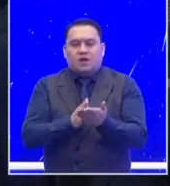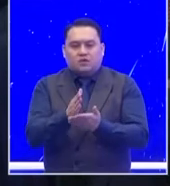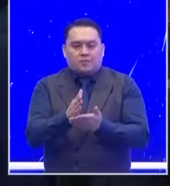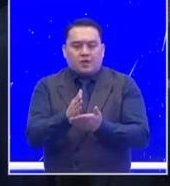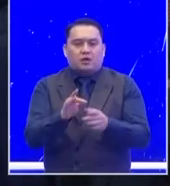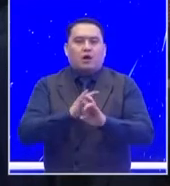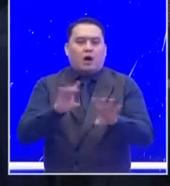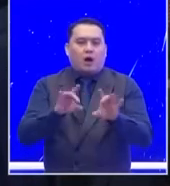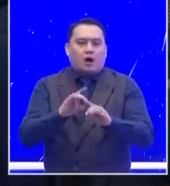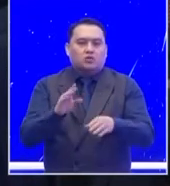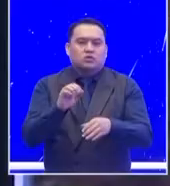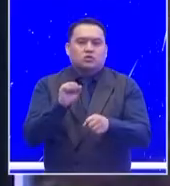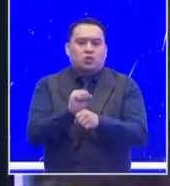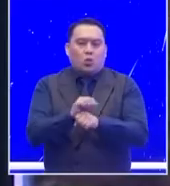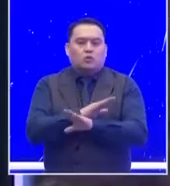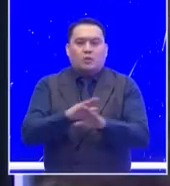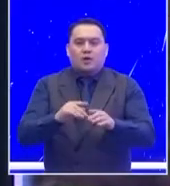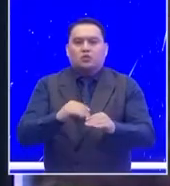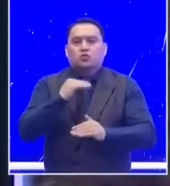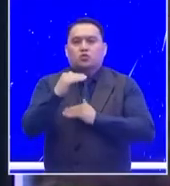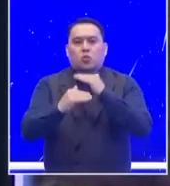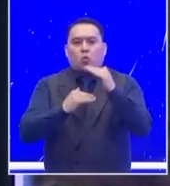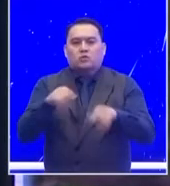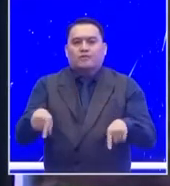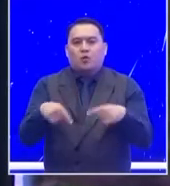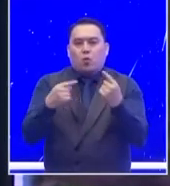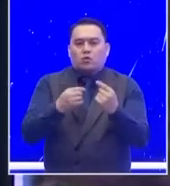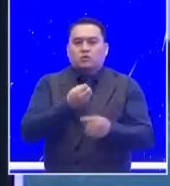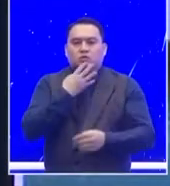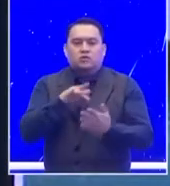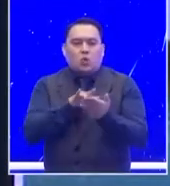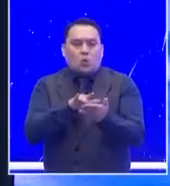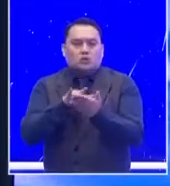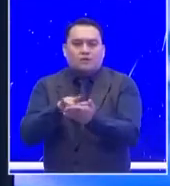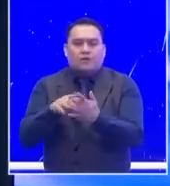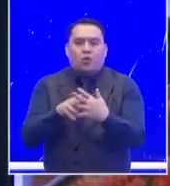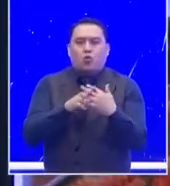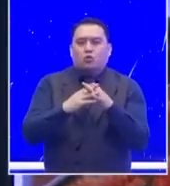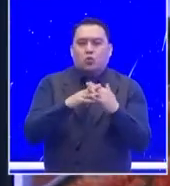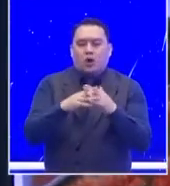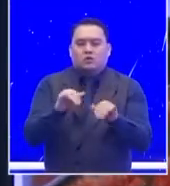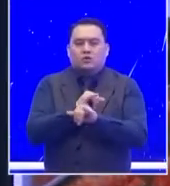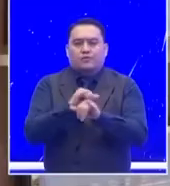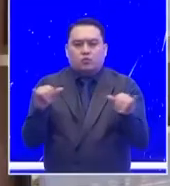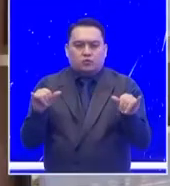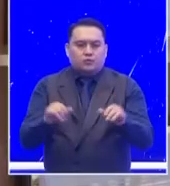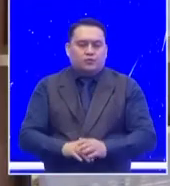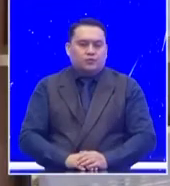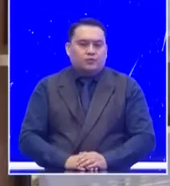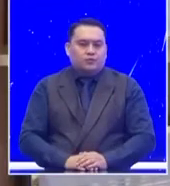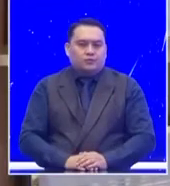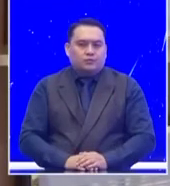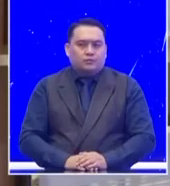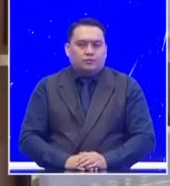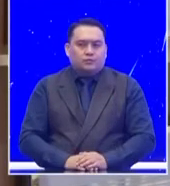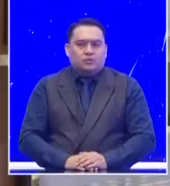также отметил непрекращающееся развитие туристической отрасли и благоустройство сел Акши и Коктума близ озера Алаколь. Сейчас